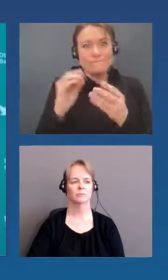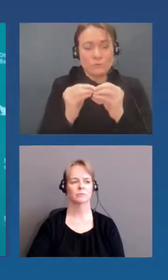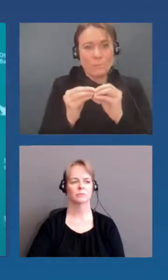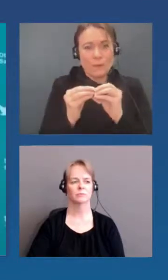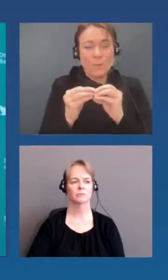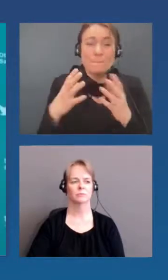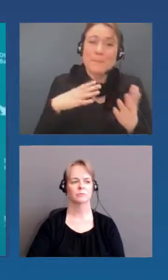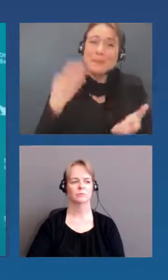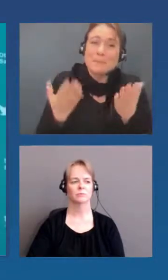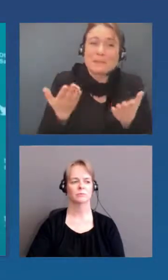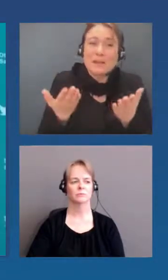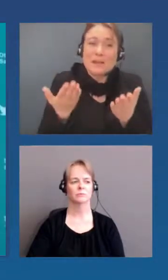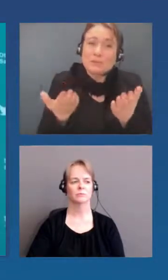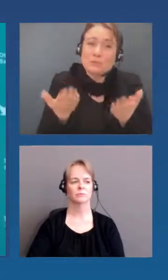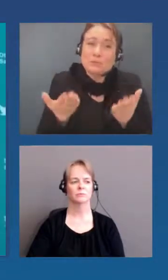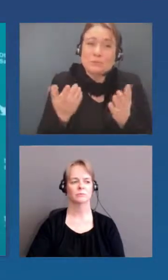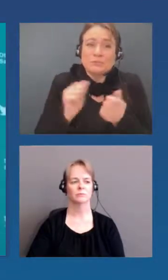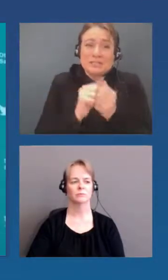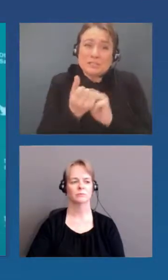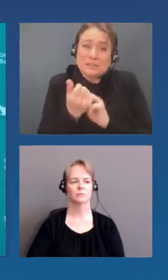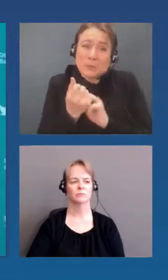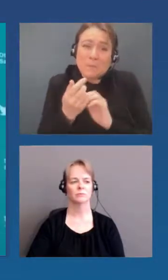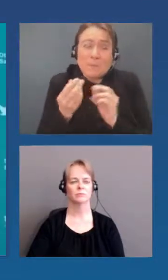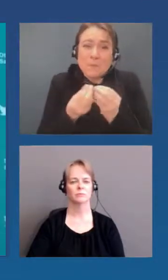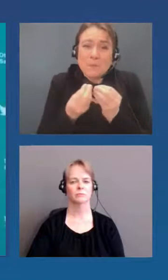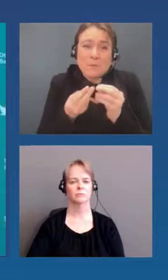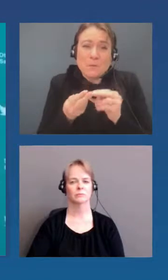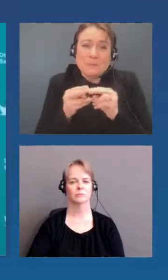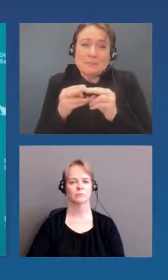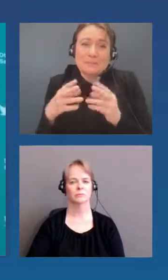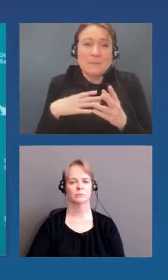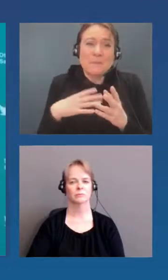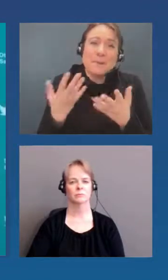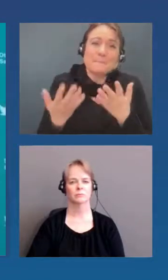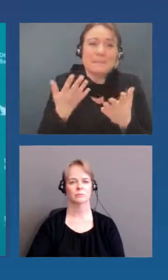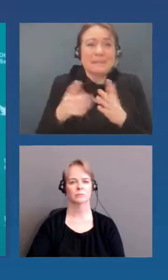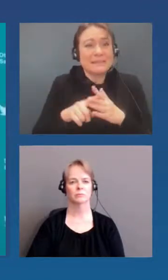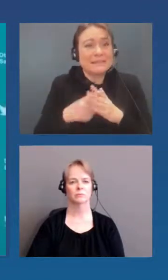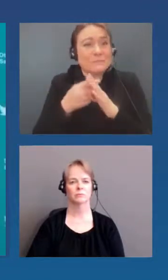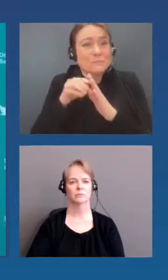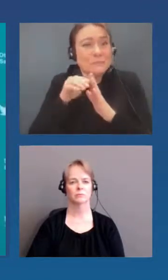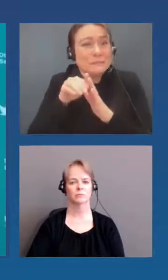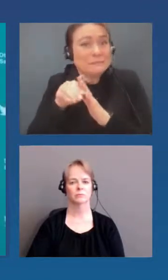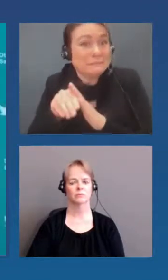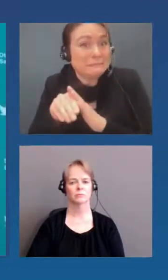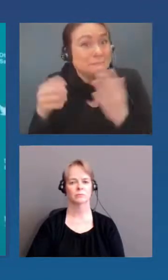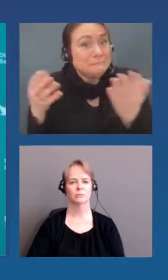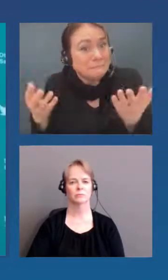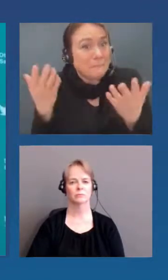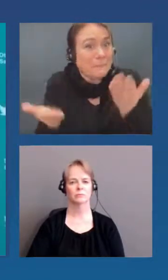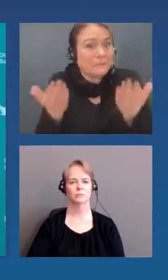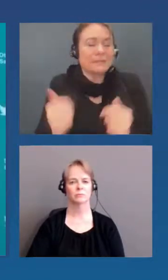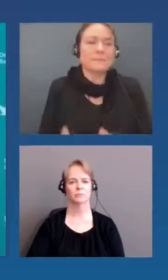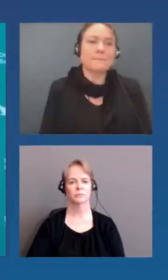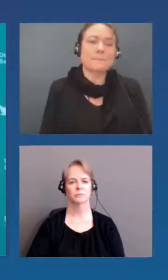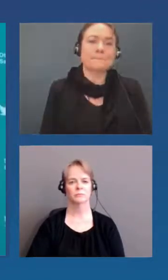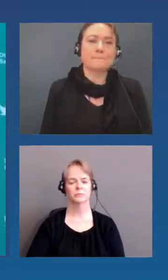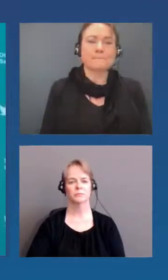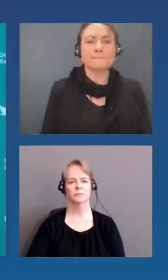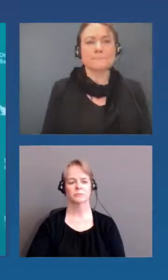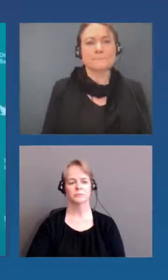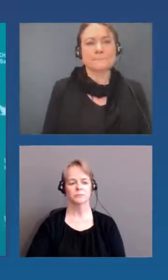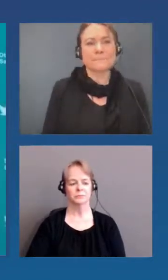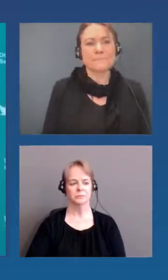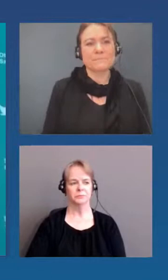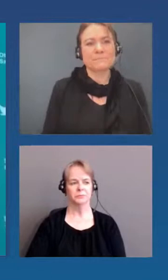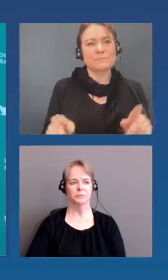ça change un peu. Ce n'est pas une grande augmentation encore. Peut-être c'est le début de diminution. Et c'est les